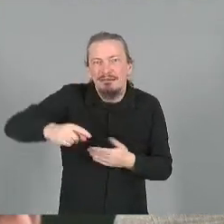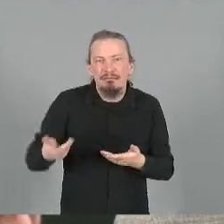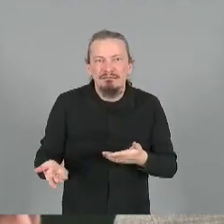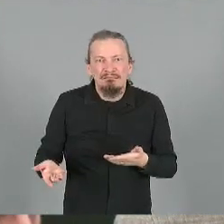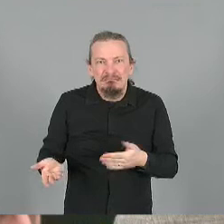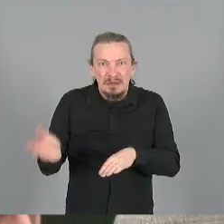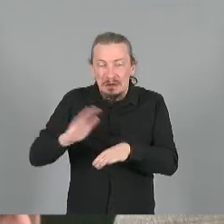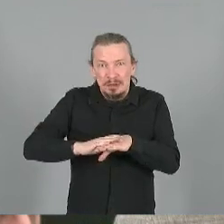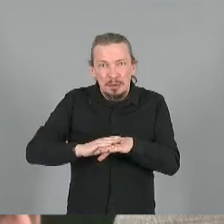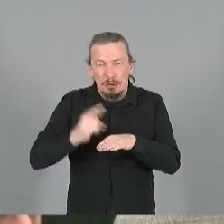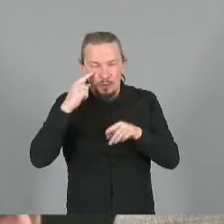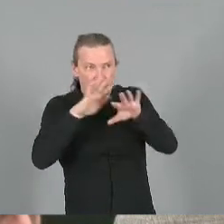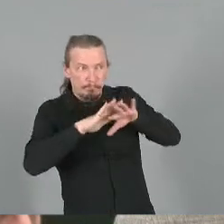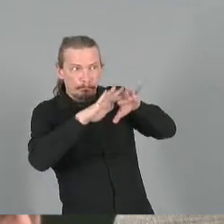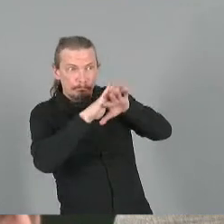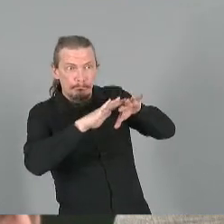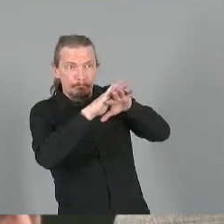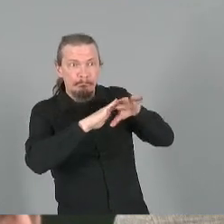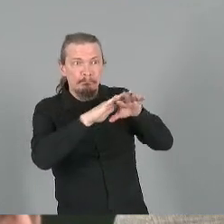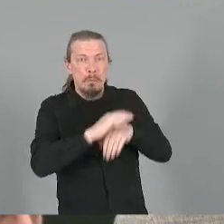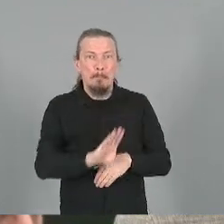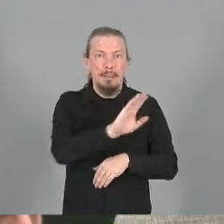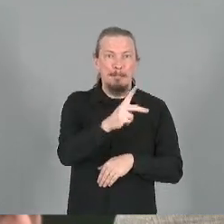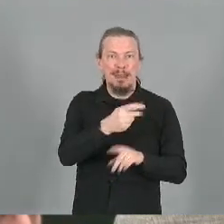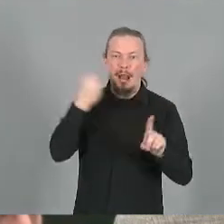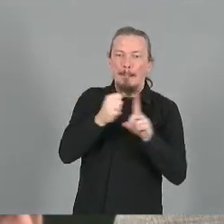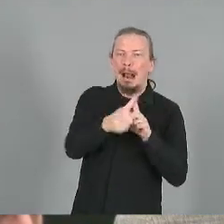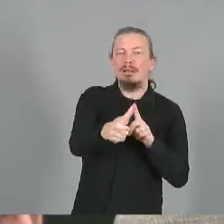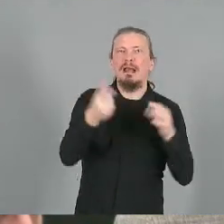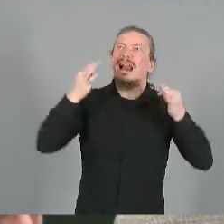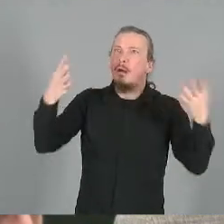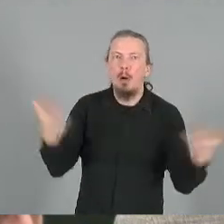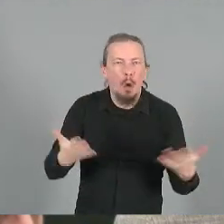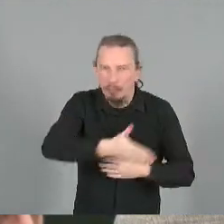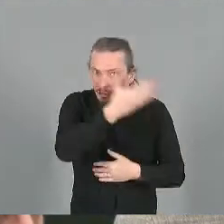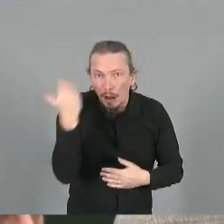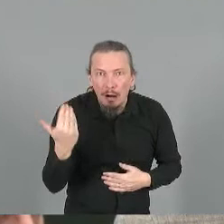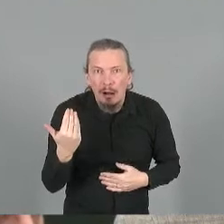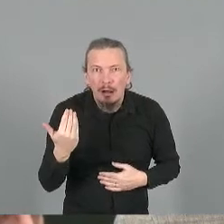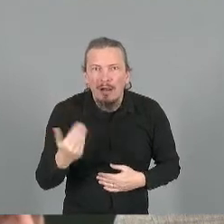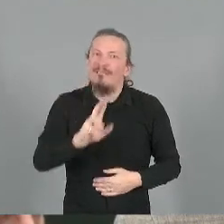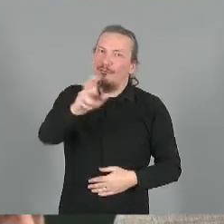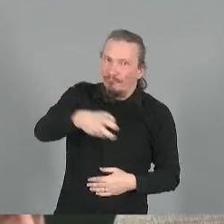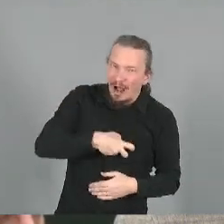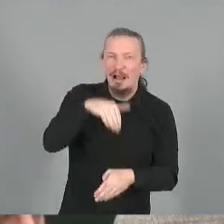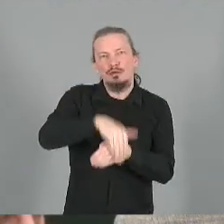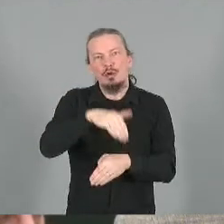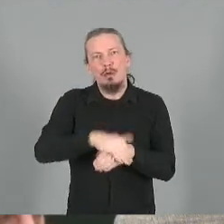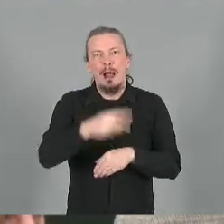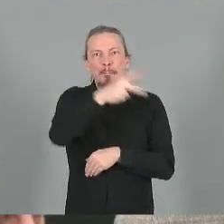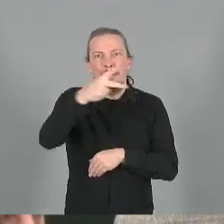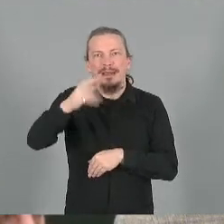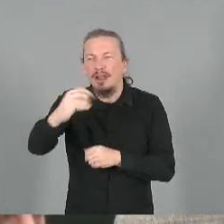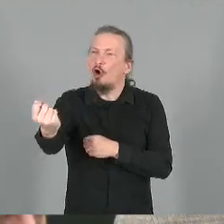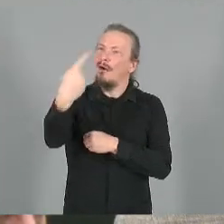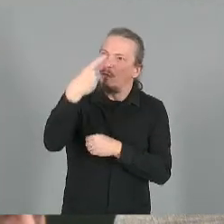n'avions aucune visibilité sur l'impact de ce BP sur le climat avant la présentation PowerPoint de ce soir, ce que nous